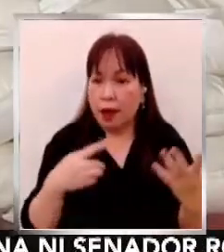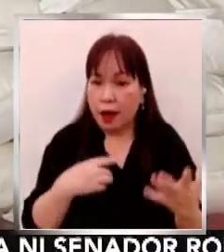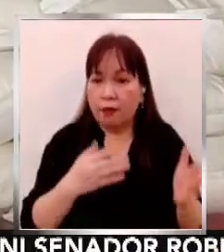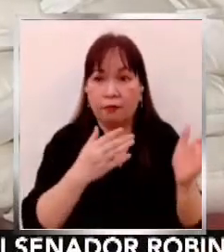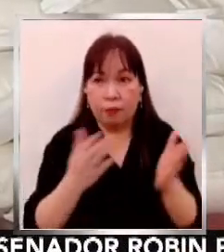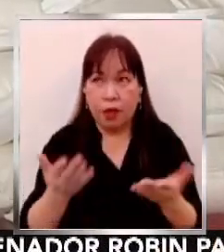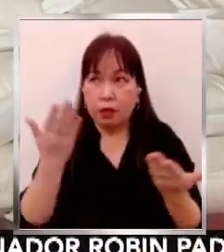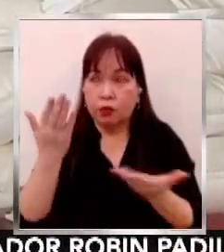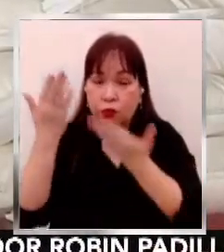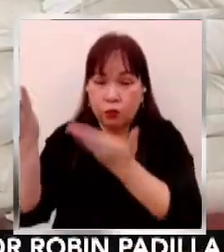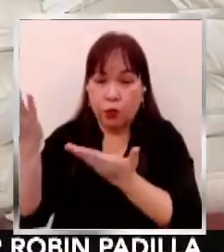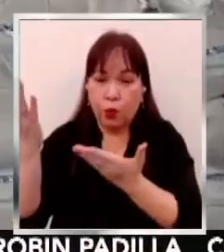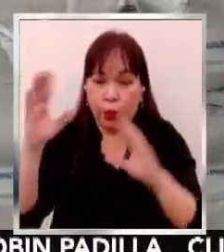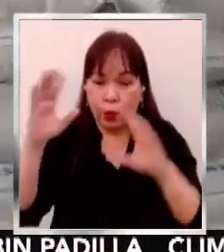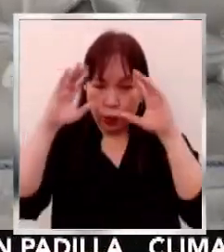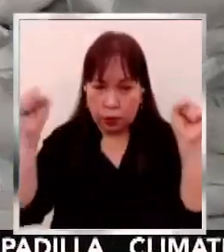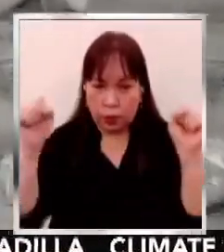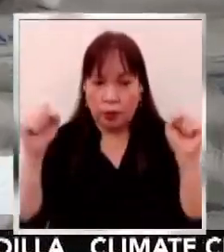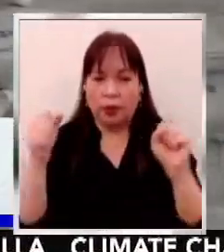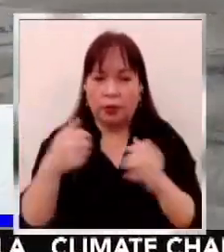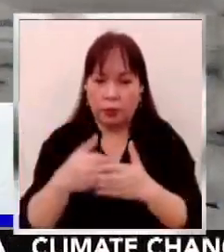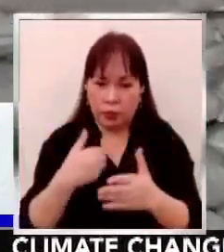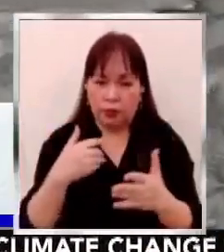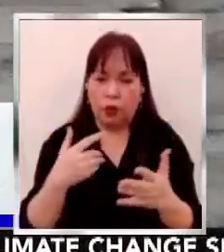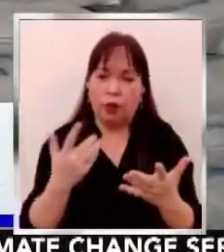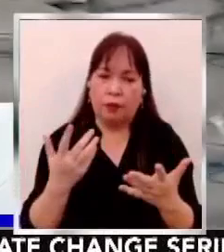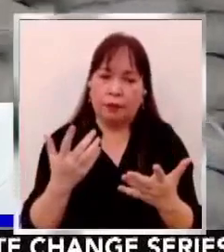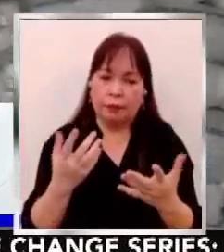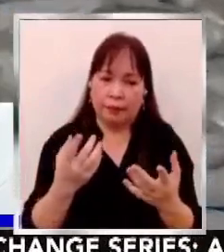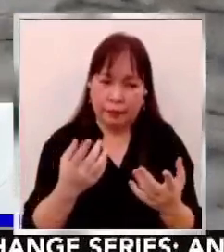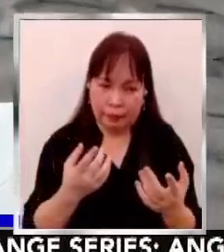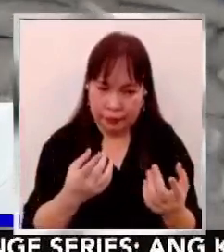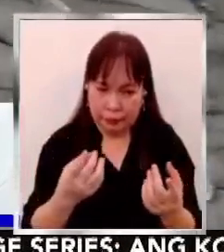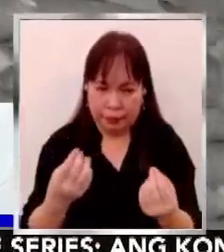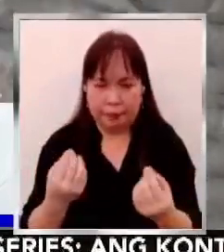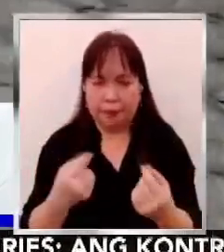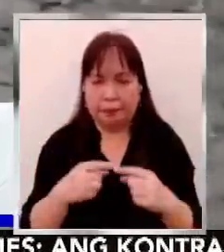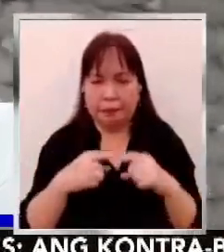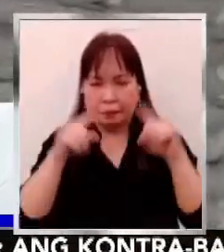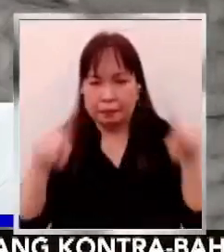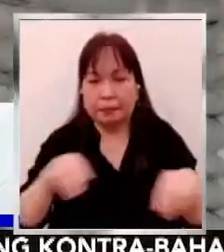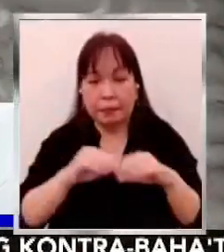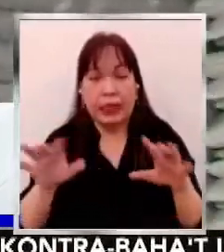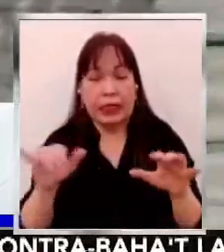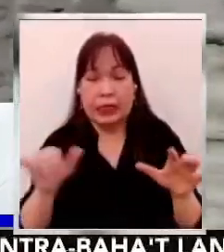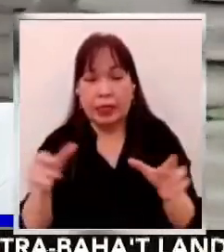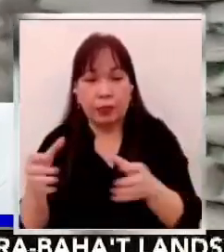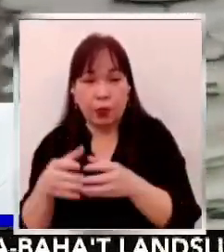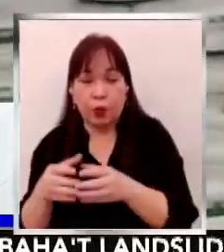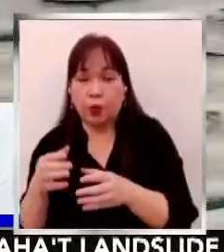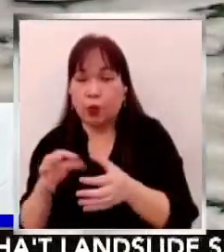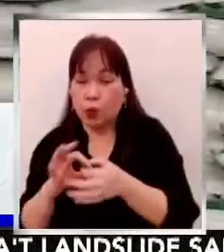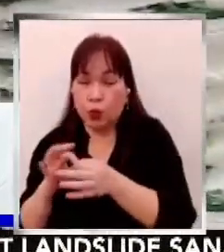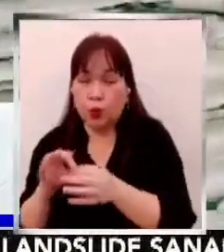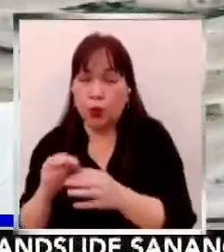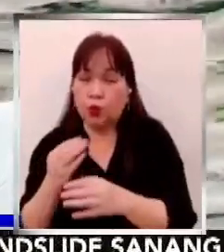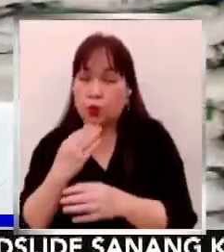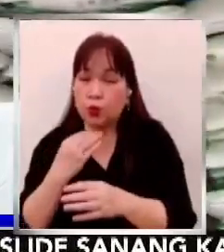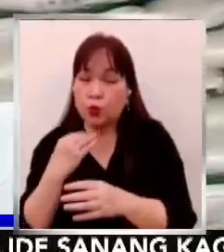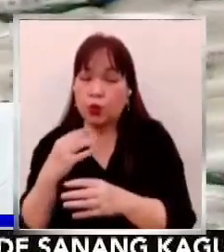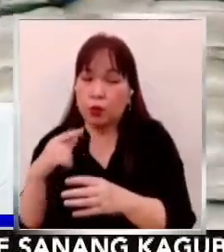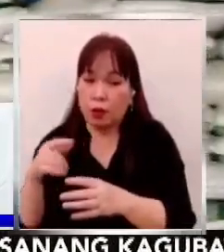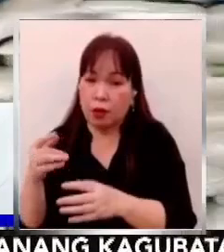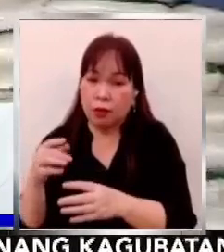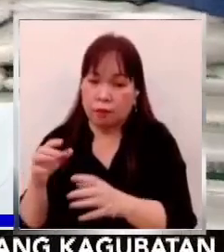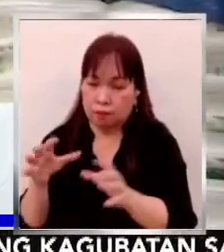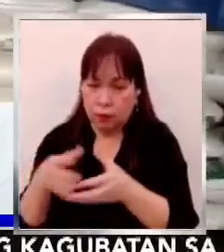bago gumawa ng Sugar Order. Para rin sa United Sugar Producers Federation of the Philippines na isa sa mga grupong pabor sa importasyon, wala